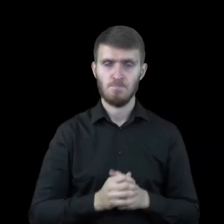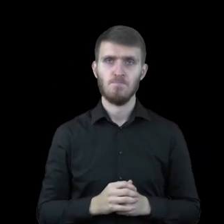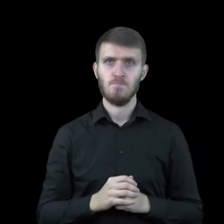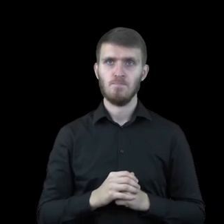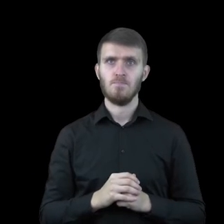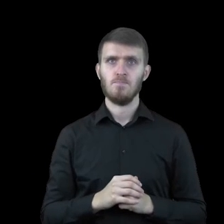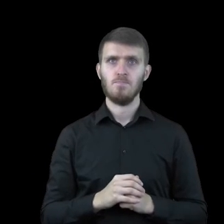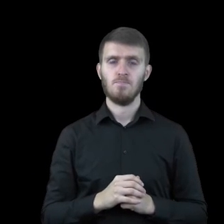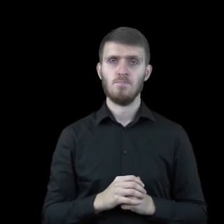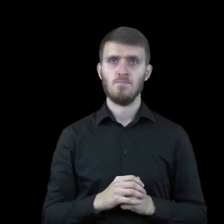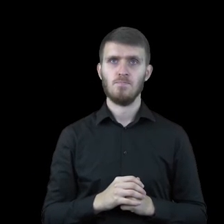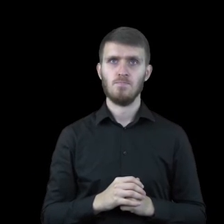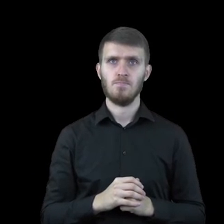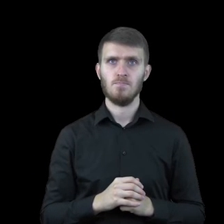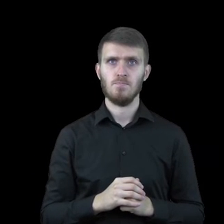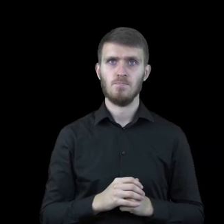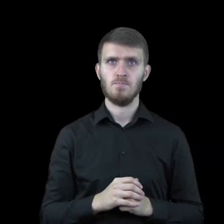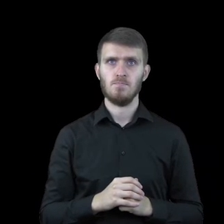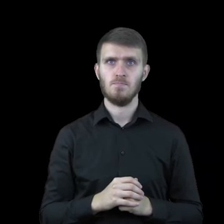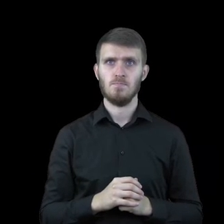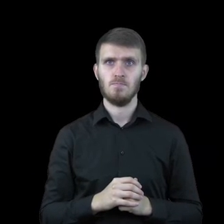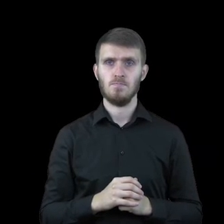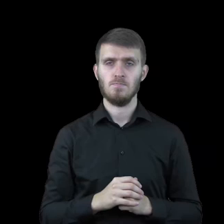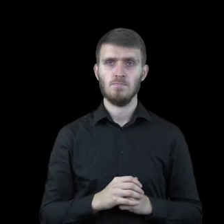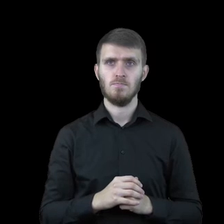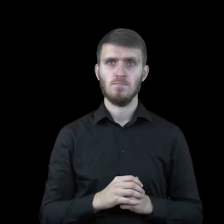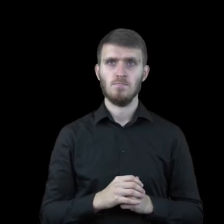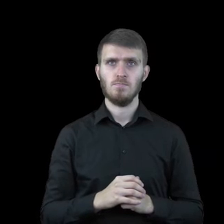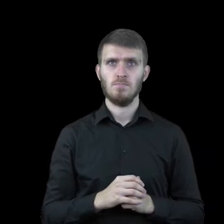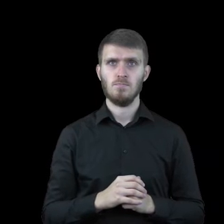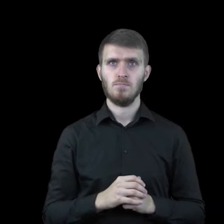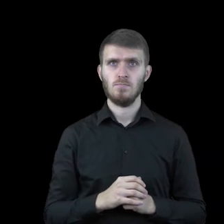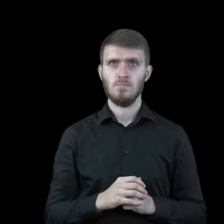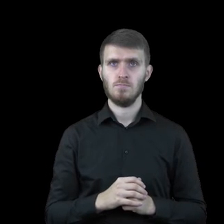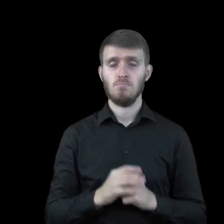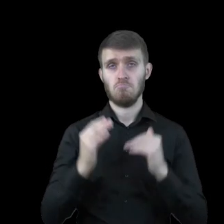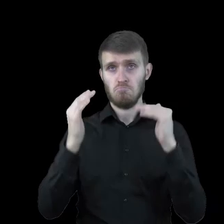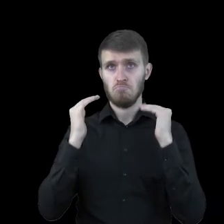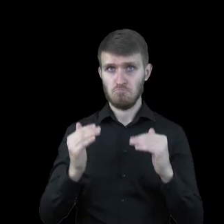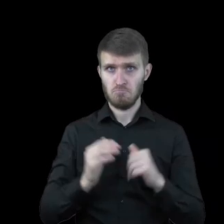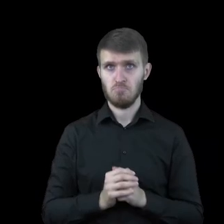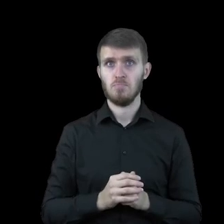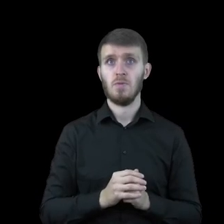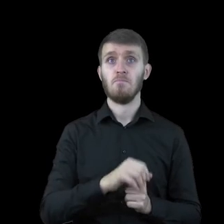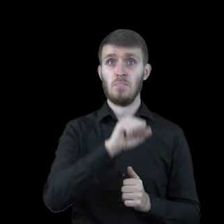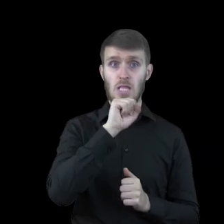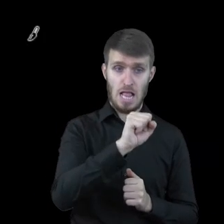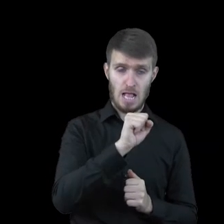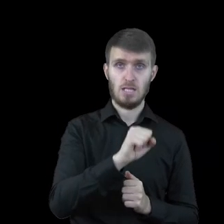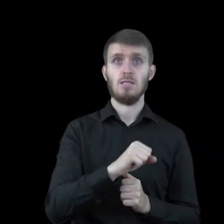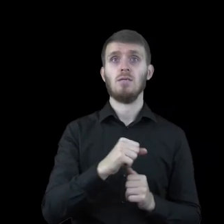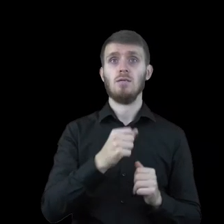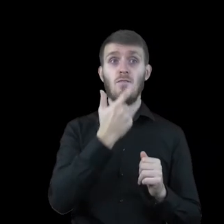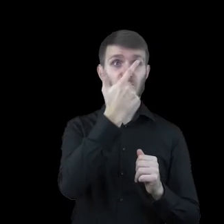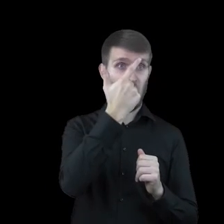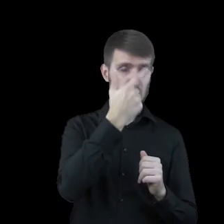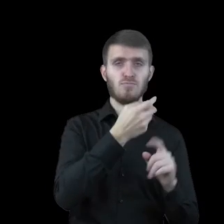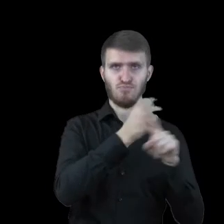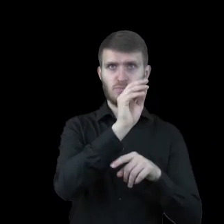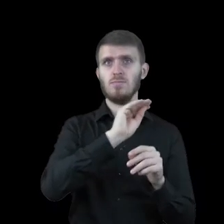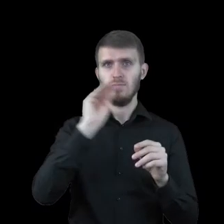I mamy, że A kwadrat równa się 784, czyli